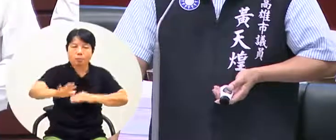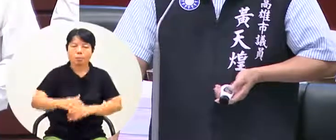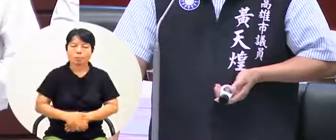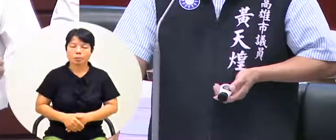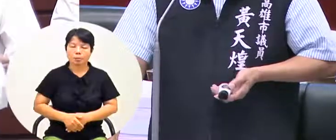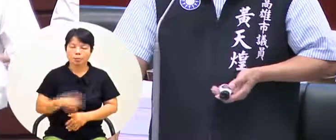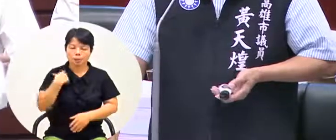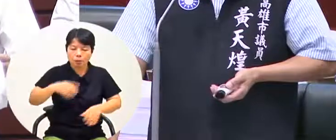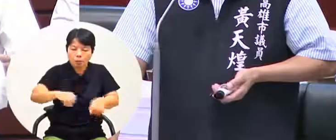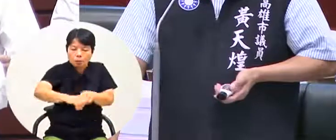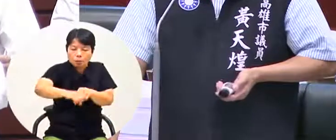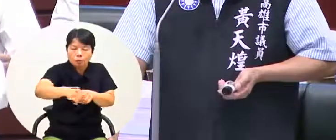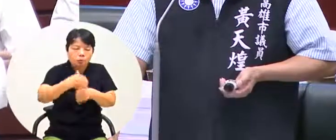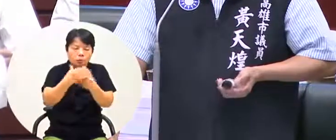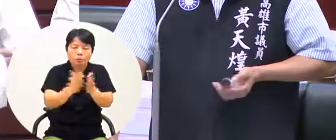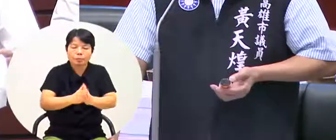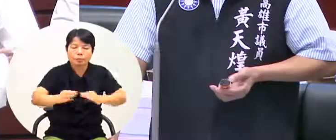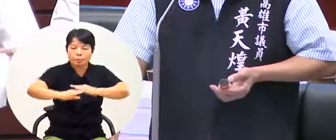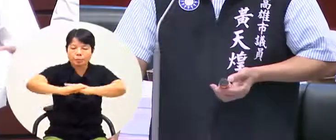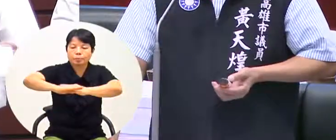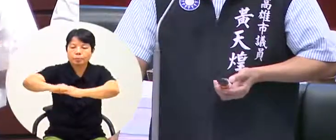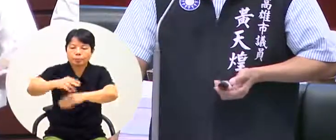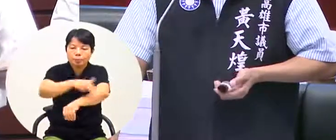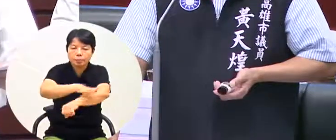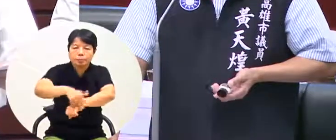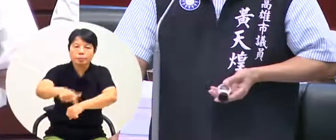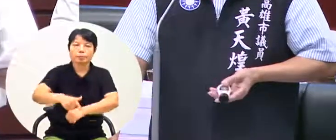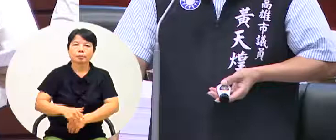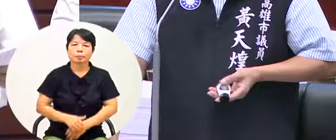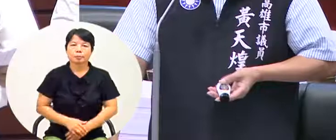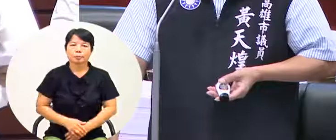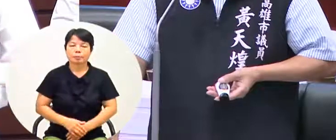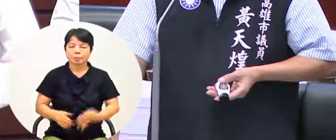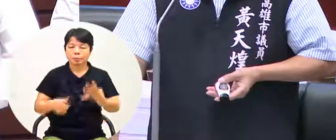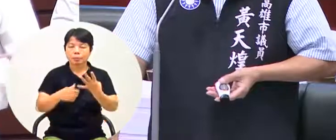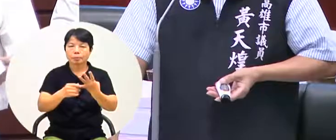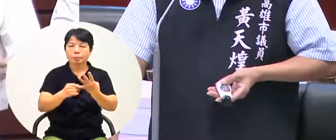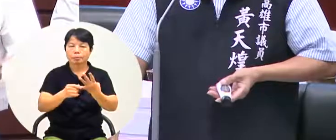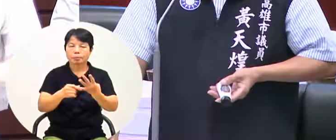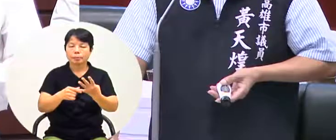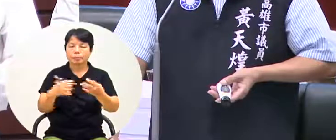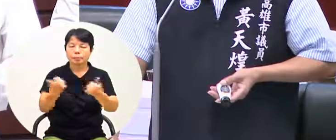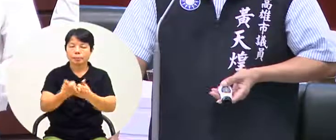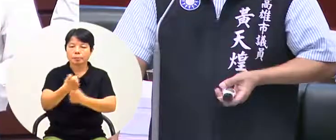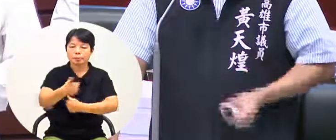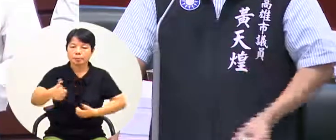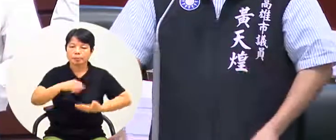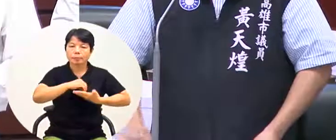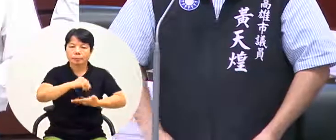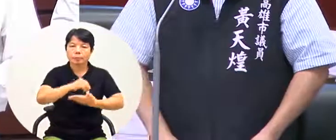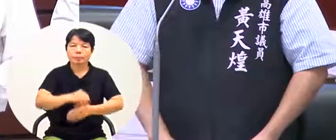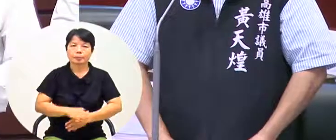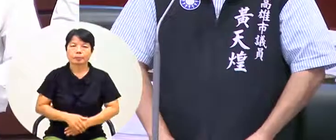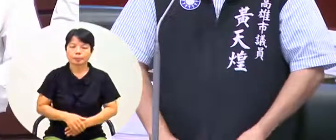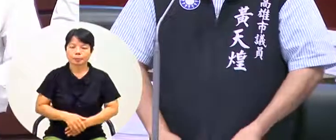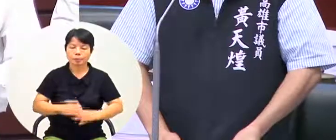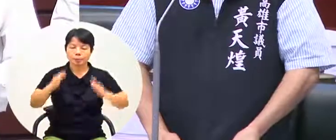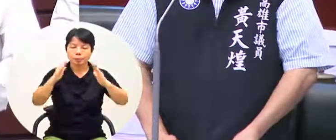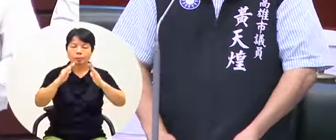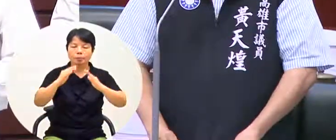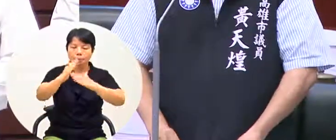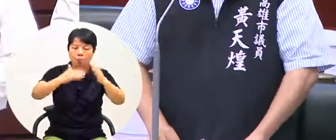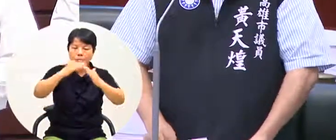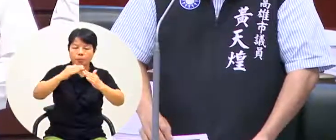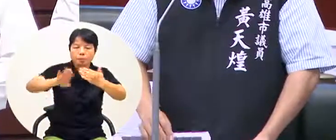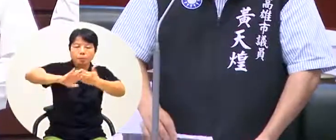设计，吼。啊，这是第三点。第四点，议员建议讲，伫这个户外，吼。伊即个教室外口遮吼，